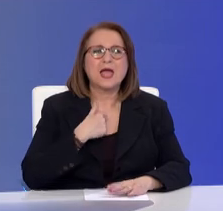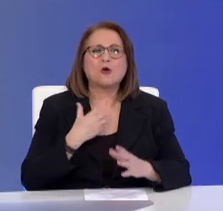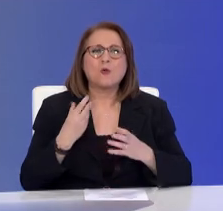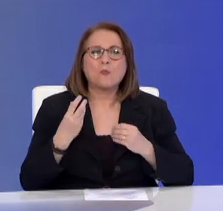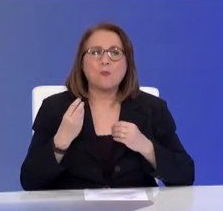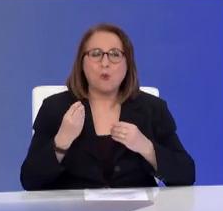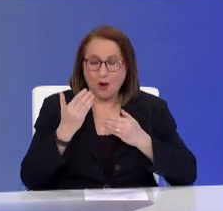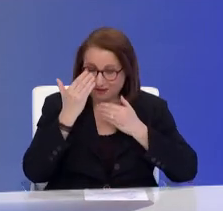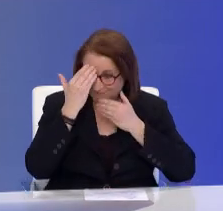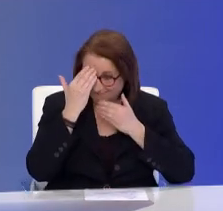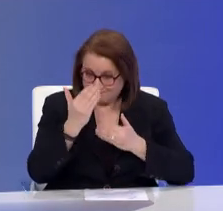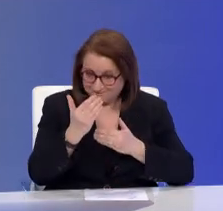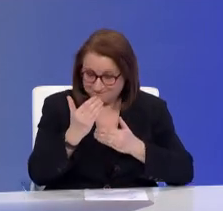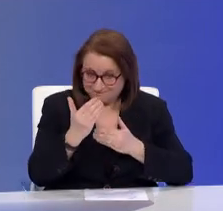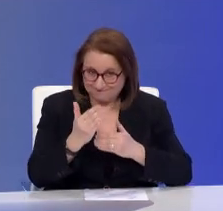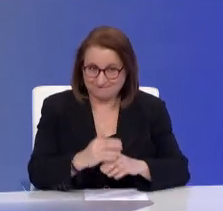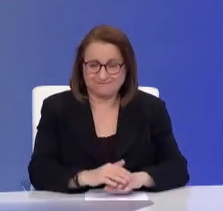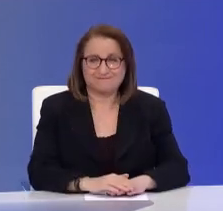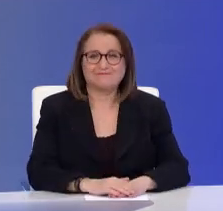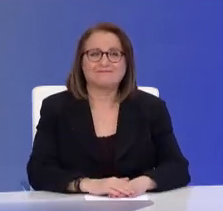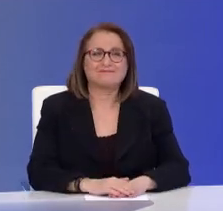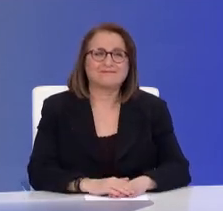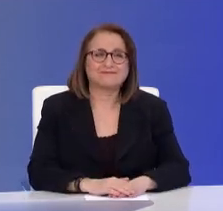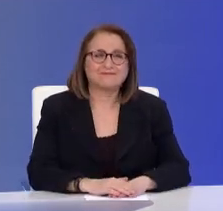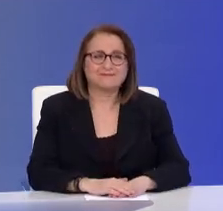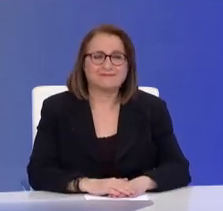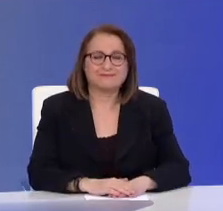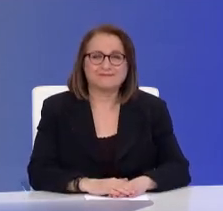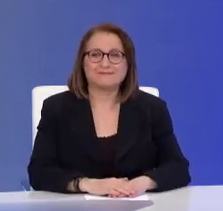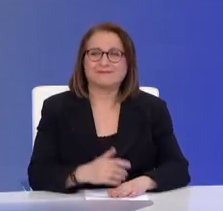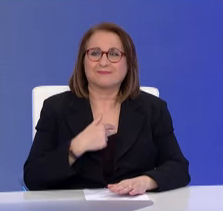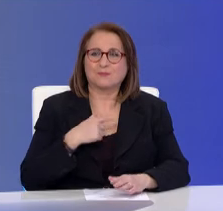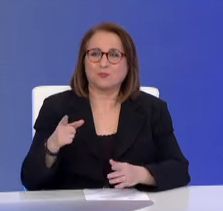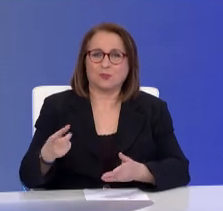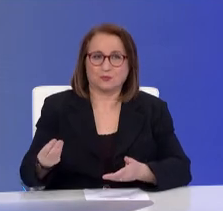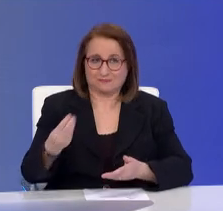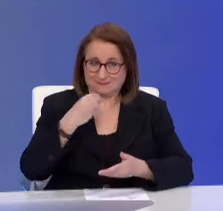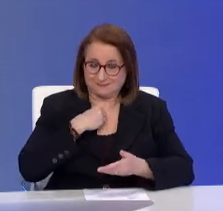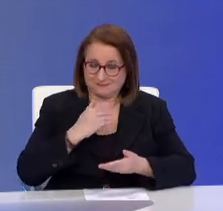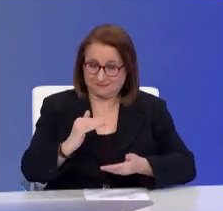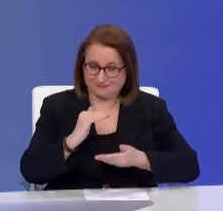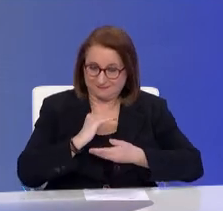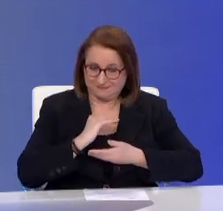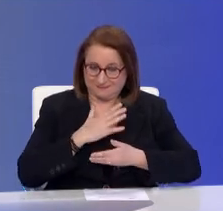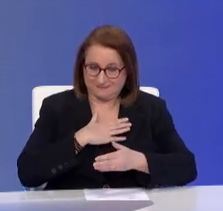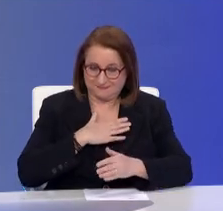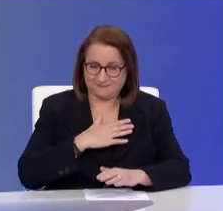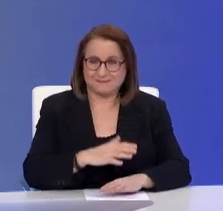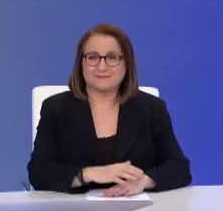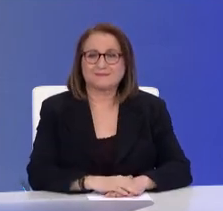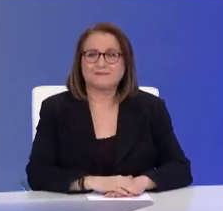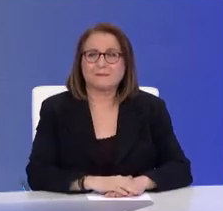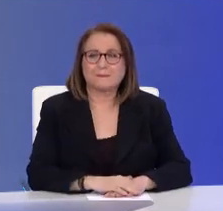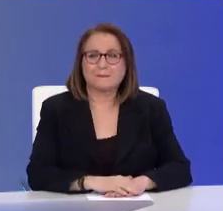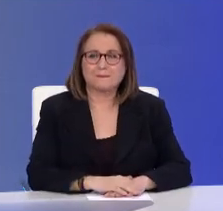d'être accueilli en cet instant par μεγάλη μου τιμή la Société de l'Hellénisme. Να